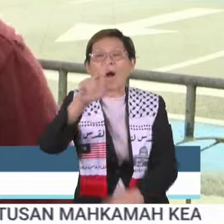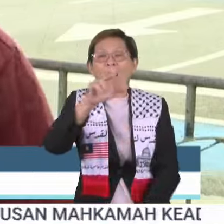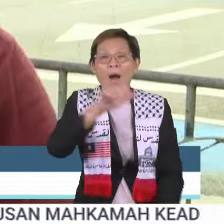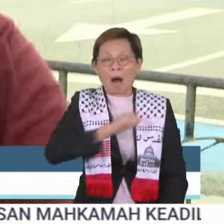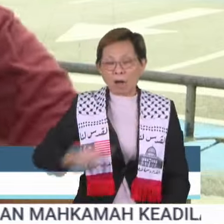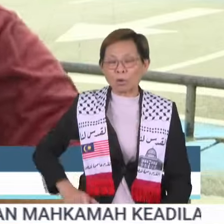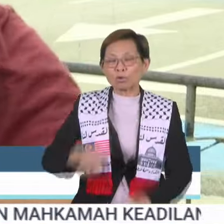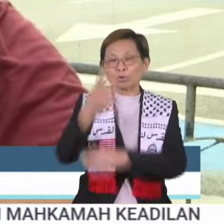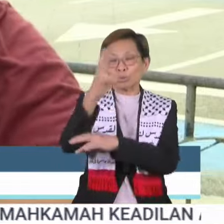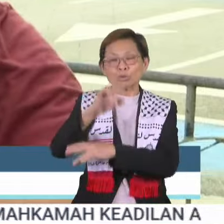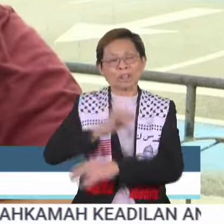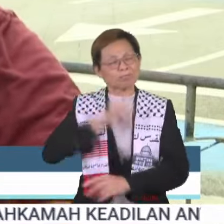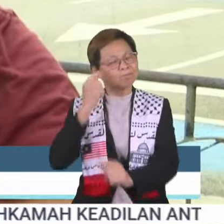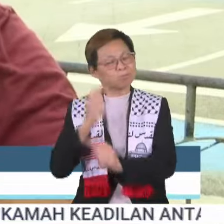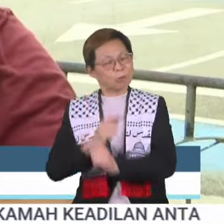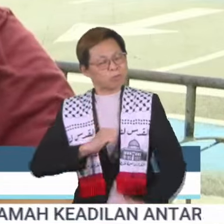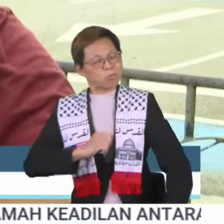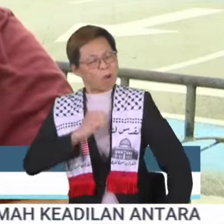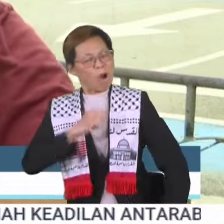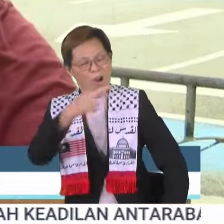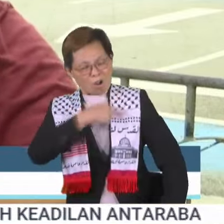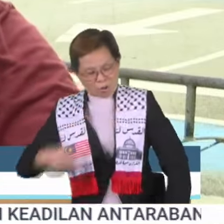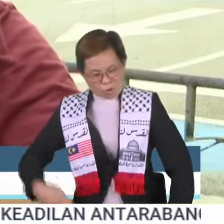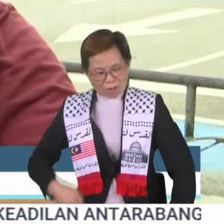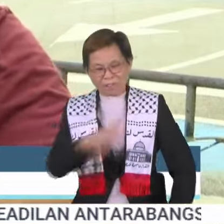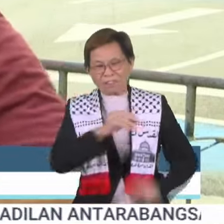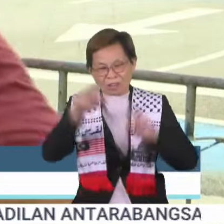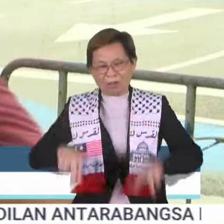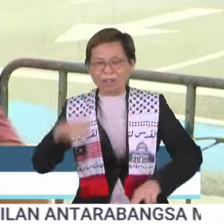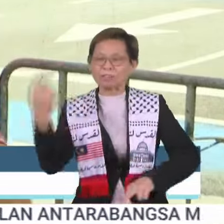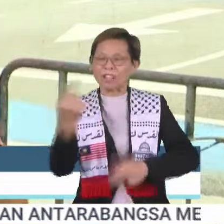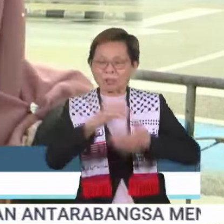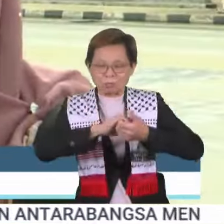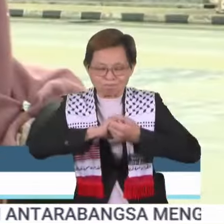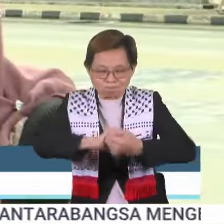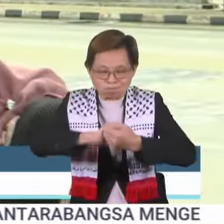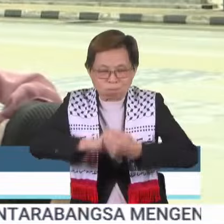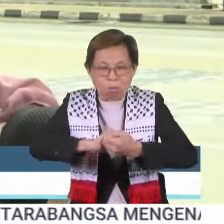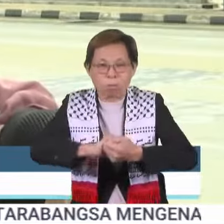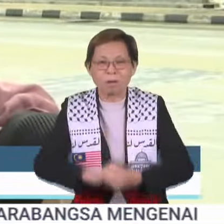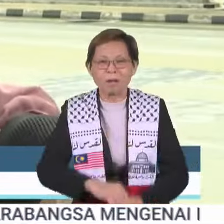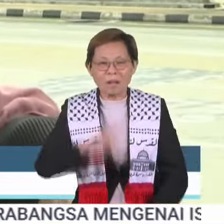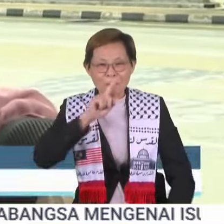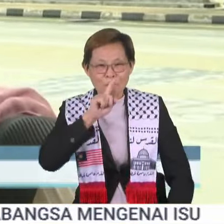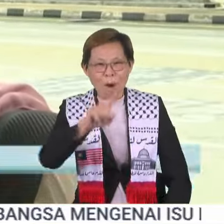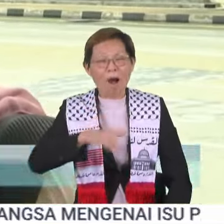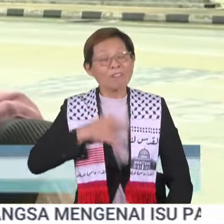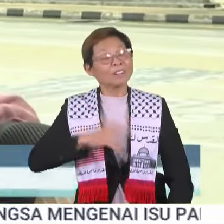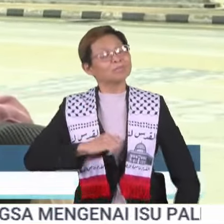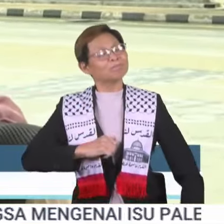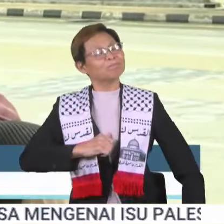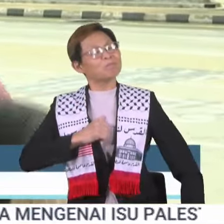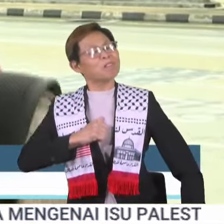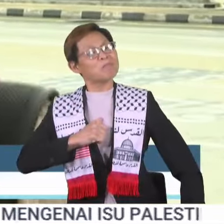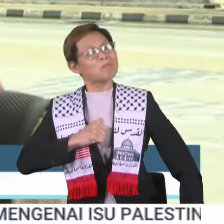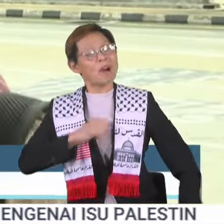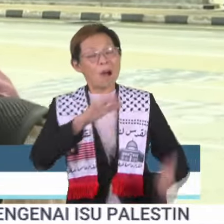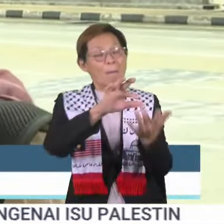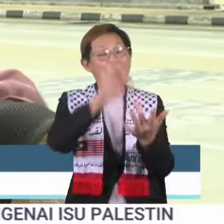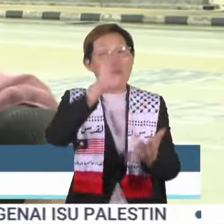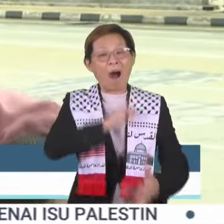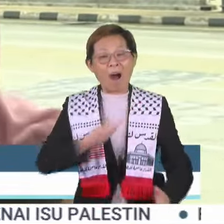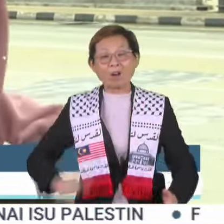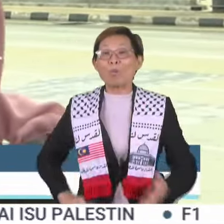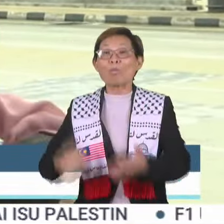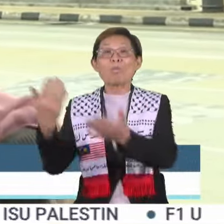ini, dan saya tetap berbangga. Sesungguhnya raja dan rakyat berpisah tiada. Of course lah, saya merasa bangga dengan pemilihan